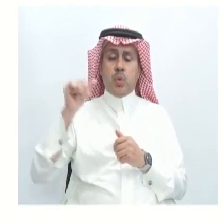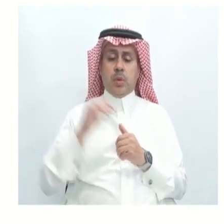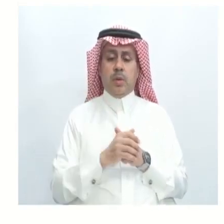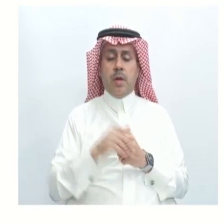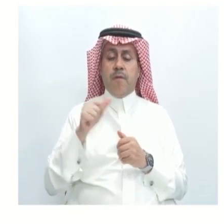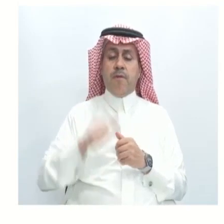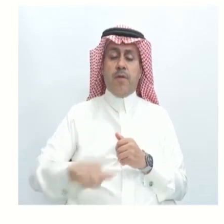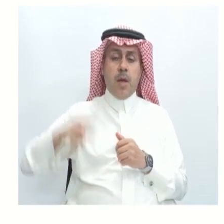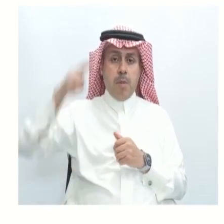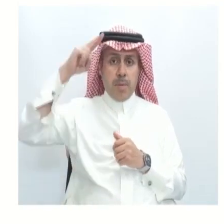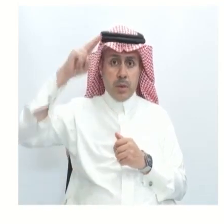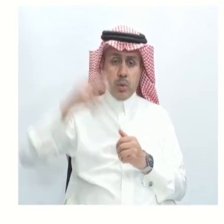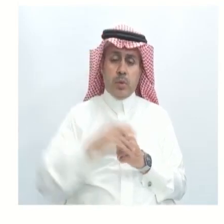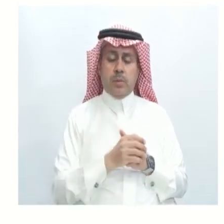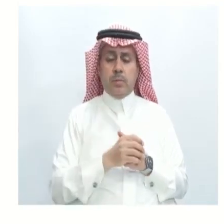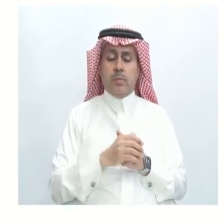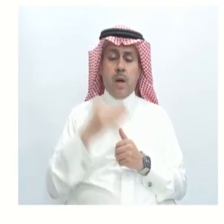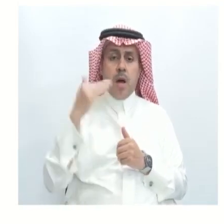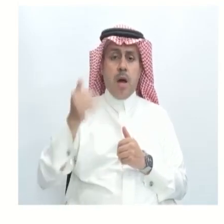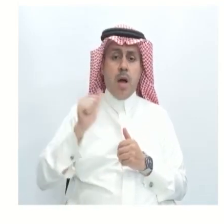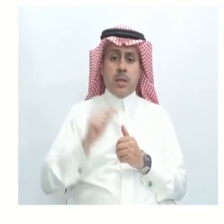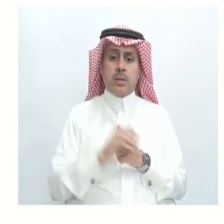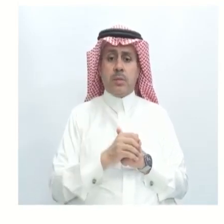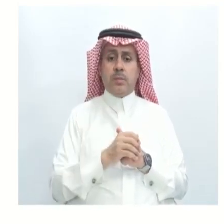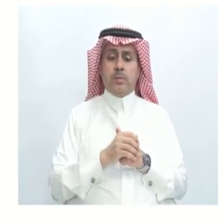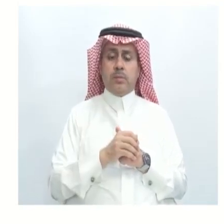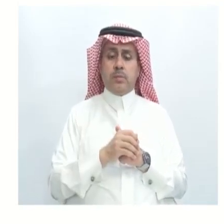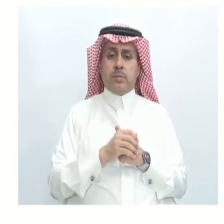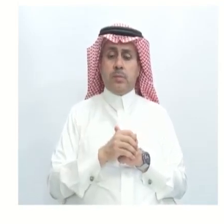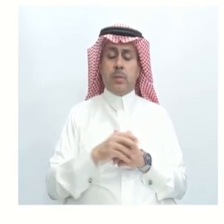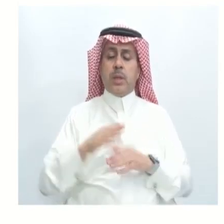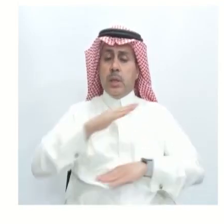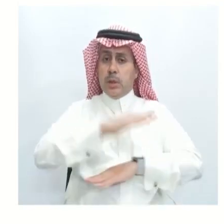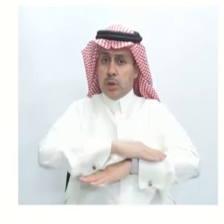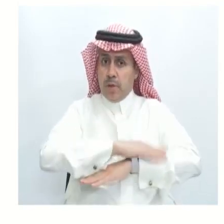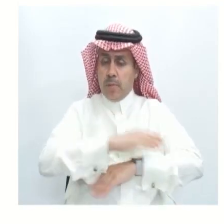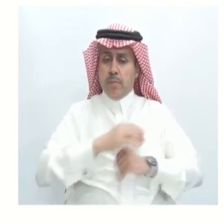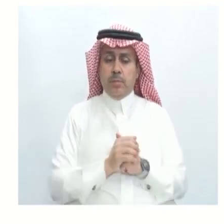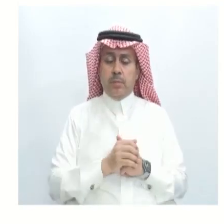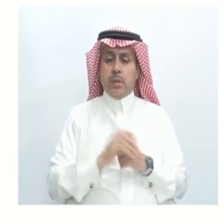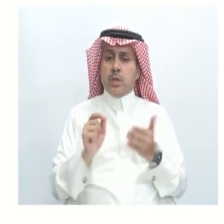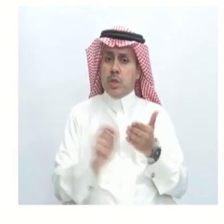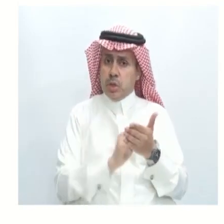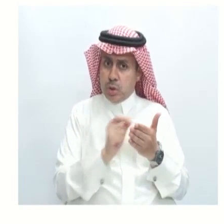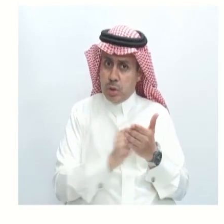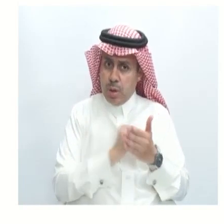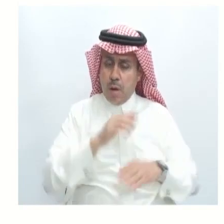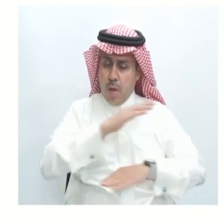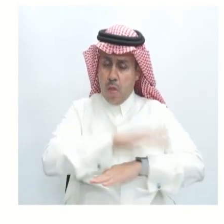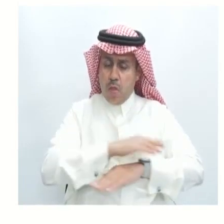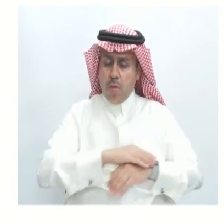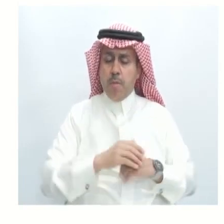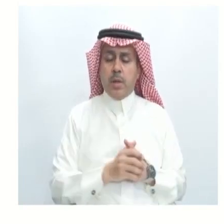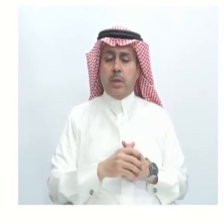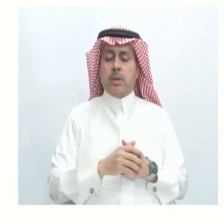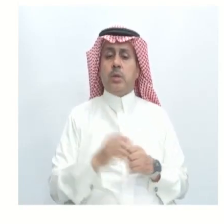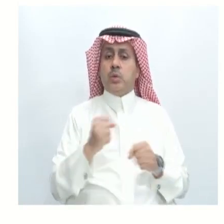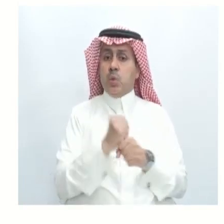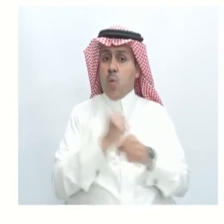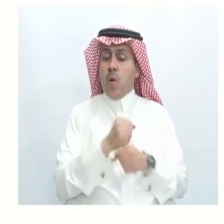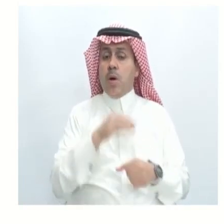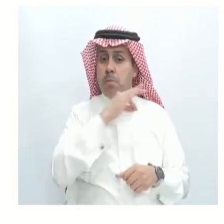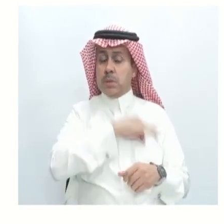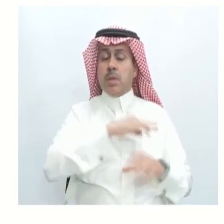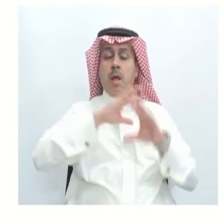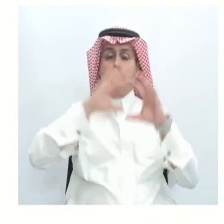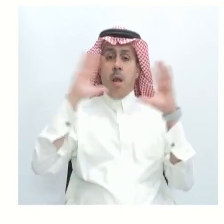السعوديه وتختص هذه السلطه وهي السلطه التنظيميه بسن الانظمه التي تحقق المصلحه العامه وترفع